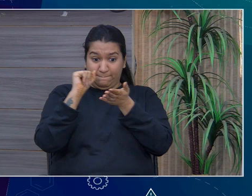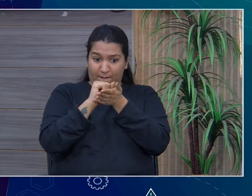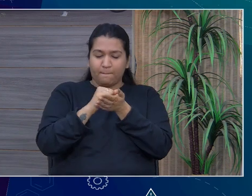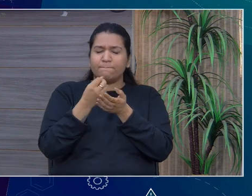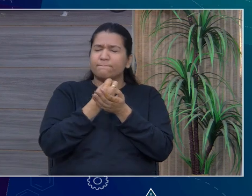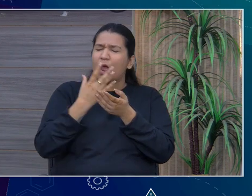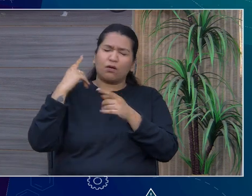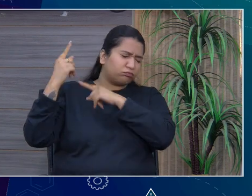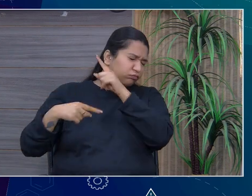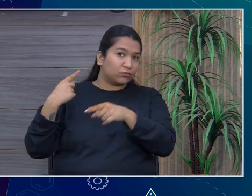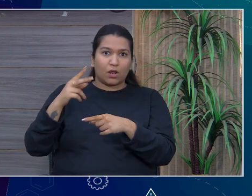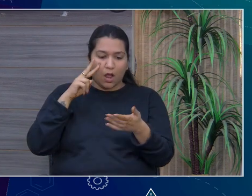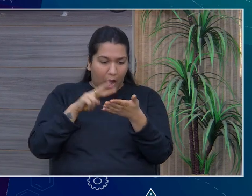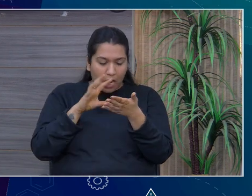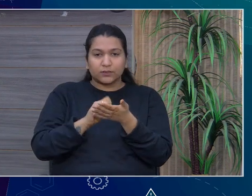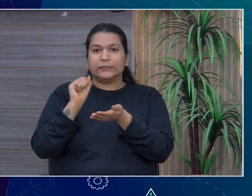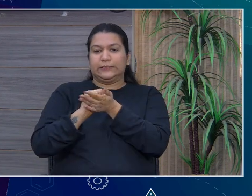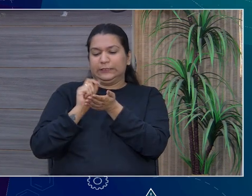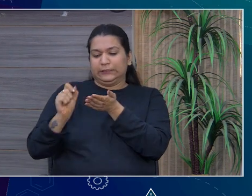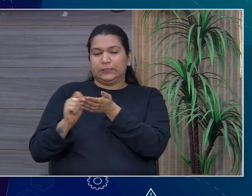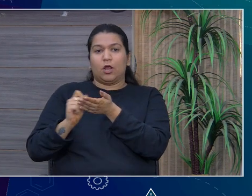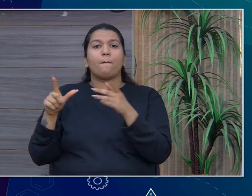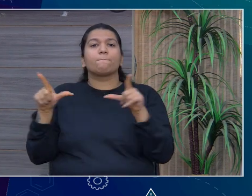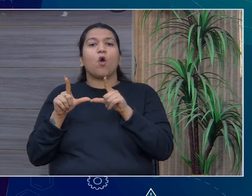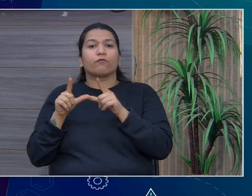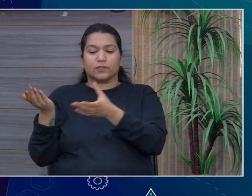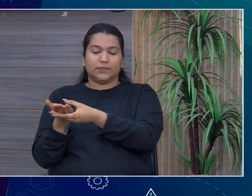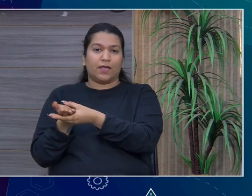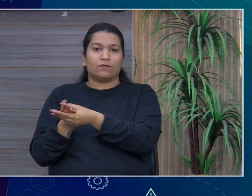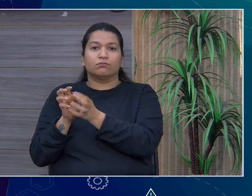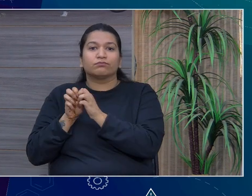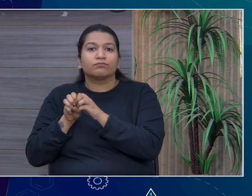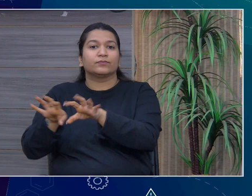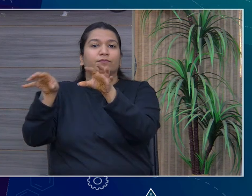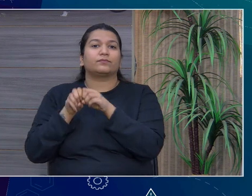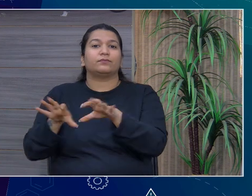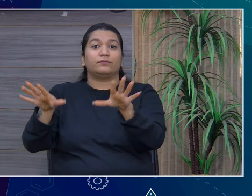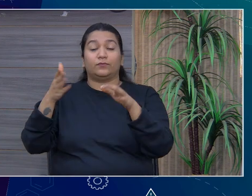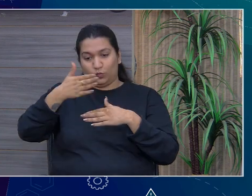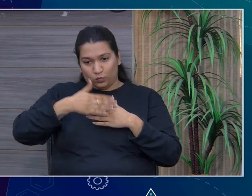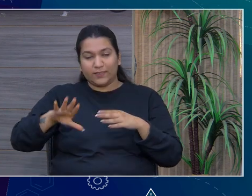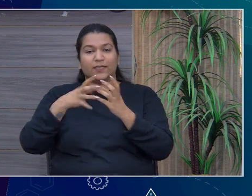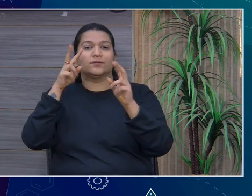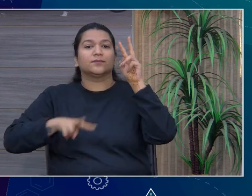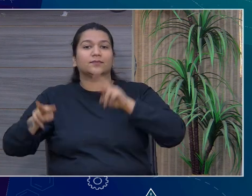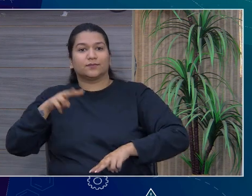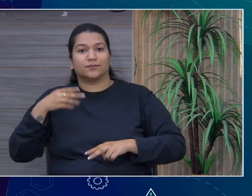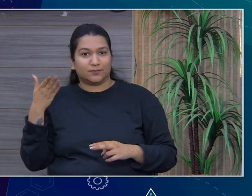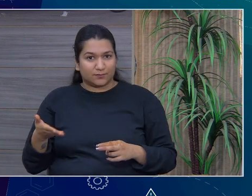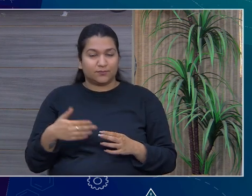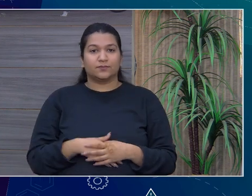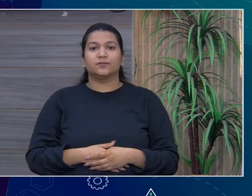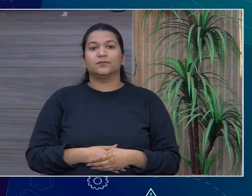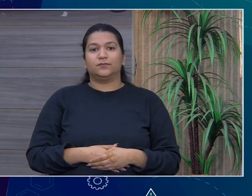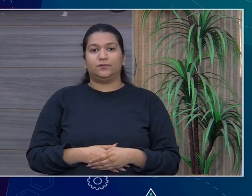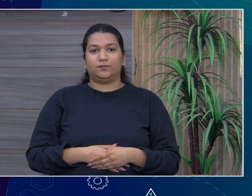उनको पढ़कर फिर इतिहासकारों ने उनको फिर एक एविडेंस बनाया, एक प्रूफ बनाया, फिर जिनको आप आगे की क्लासेस में जाकर पढ़ेंगे। तो यस, आपको काफ़ी ऐसी चित्रकलाएं हैं